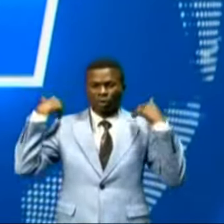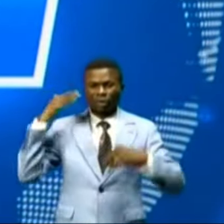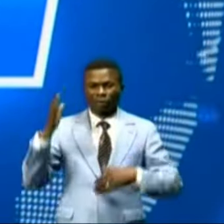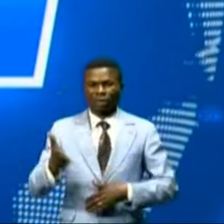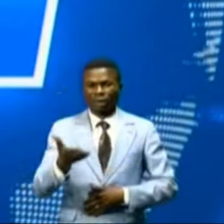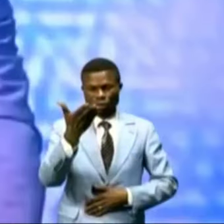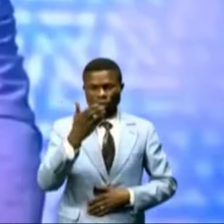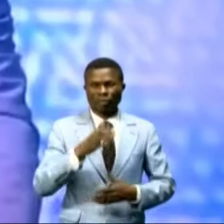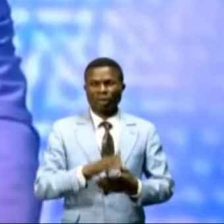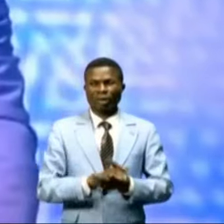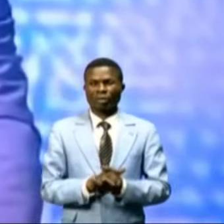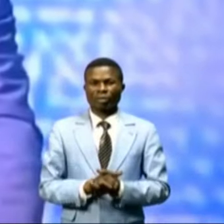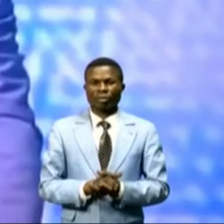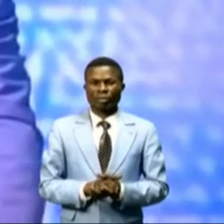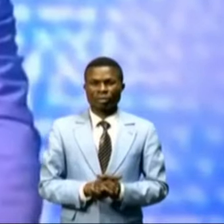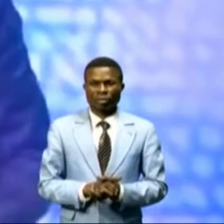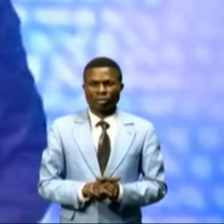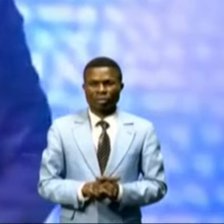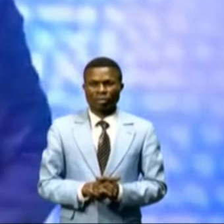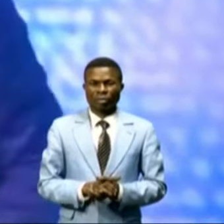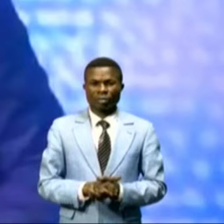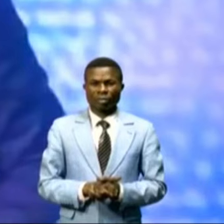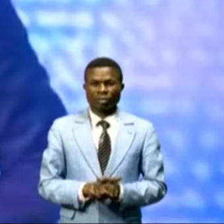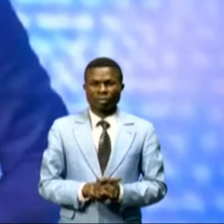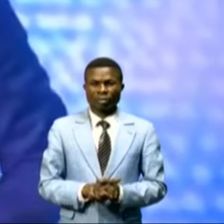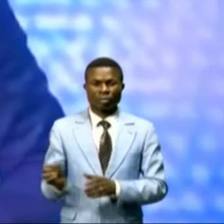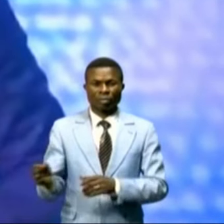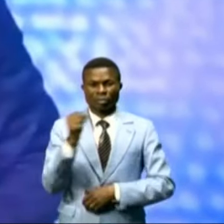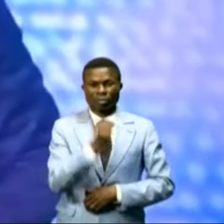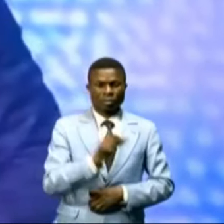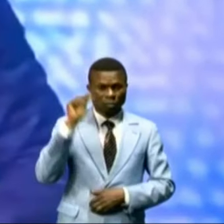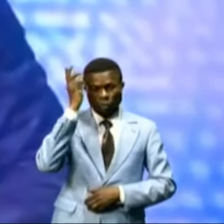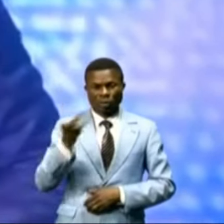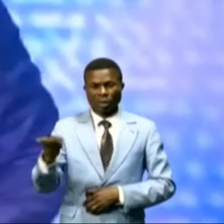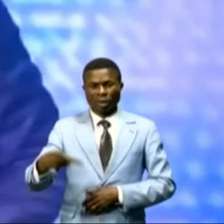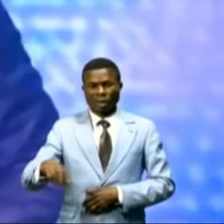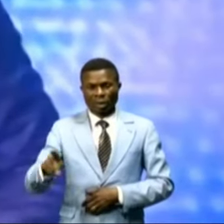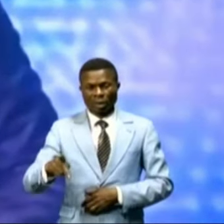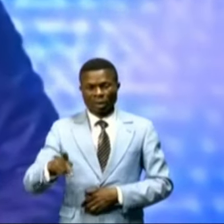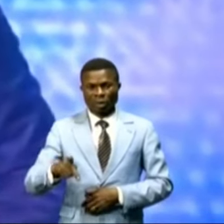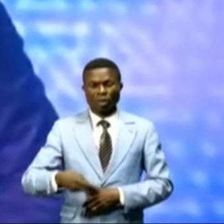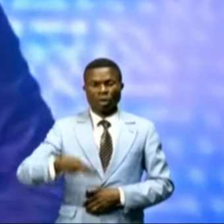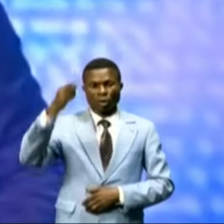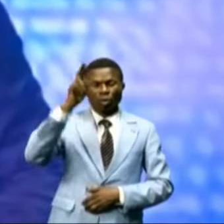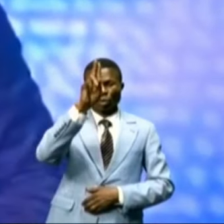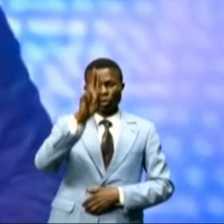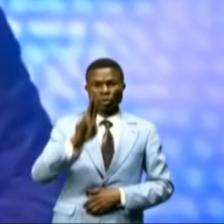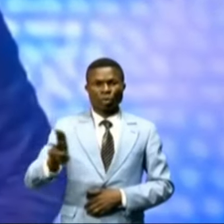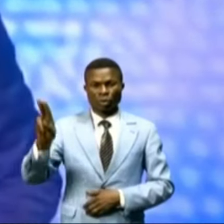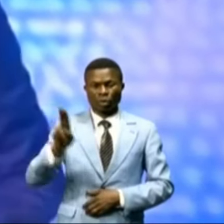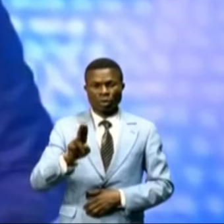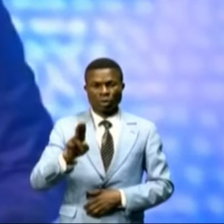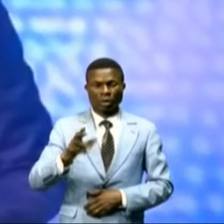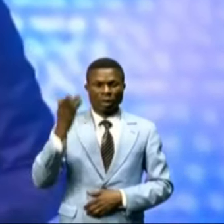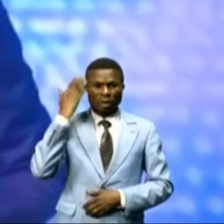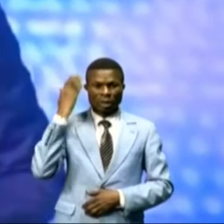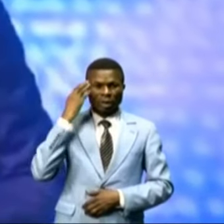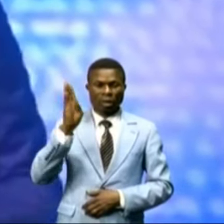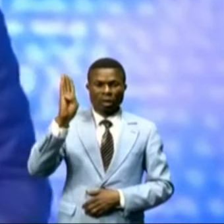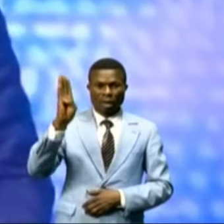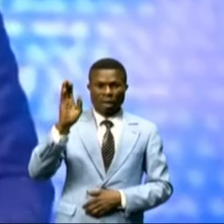Reportage. Article 1er est investi gouverneur de la province du Haut-Touélé, M.